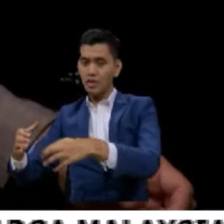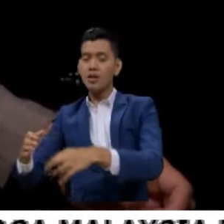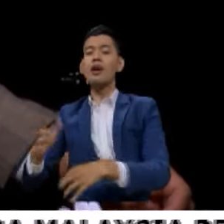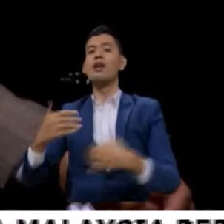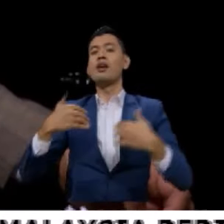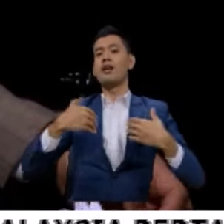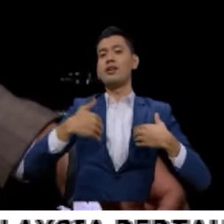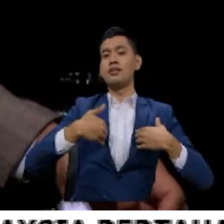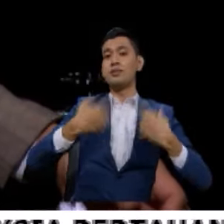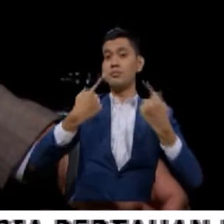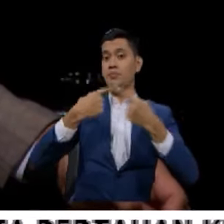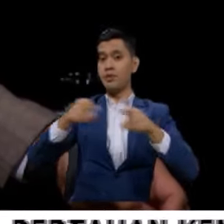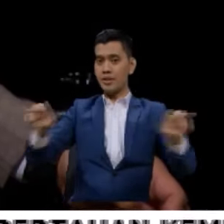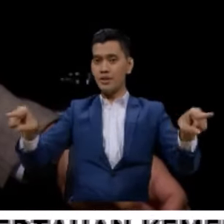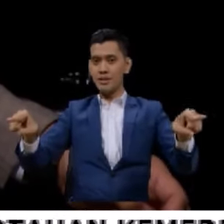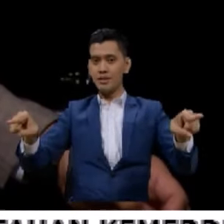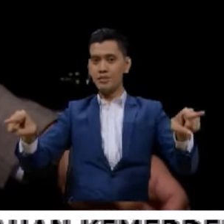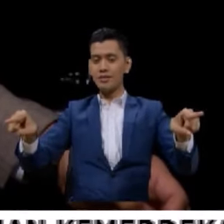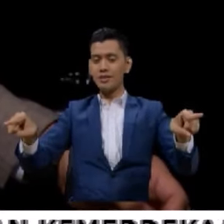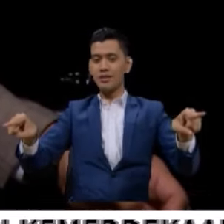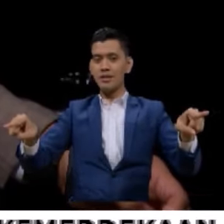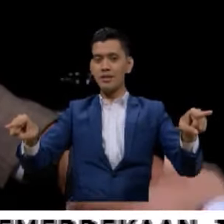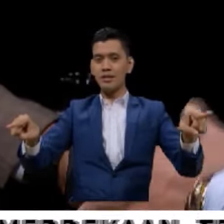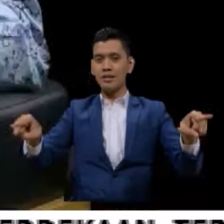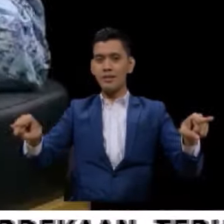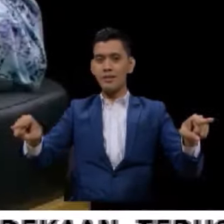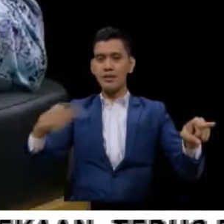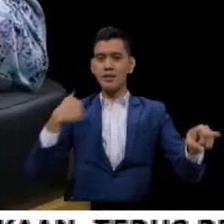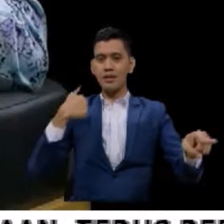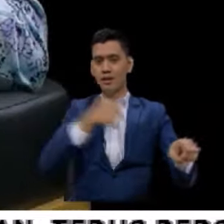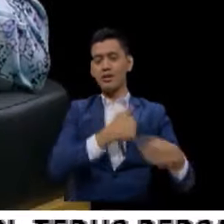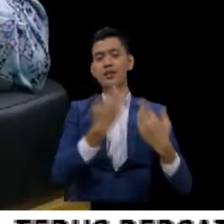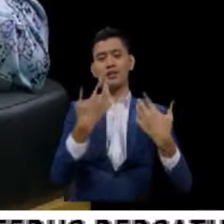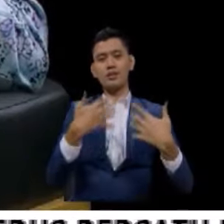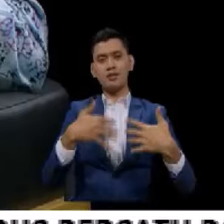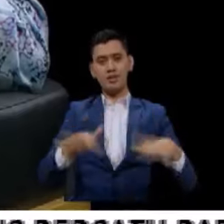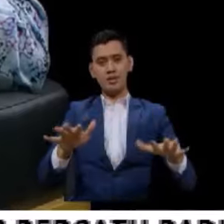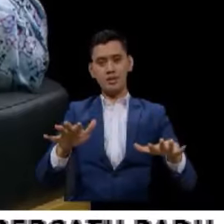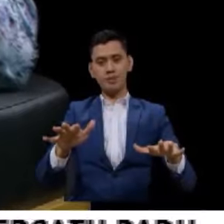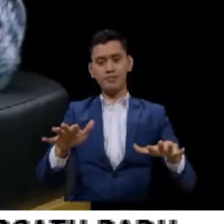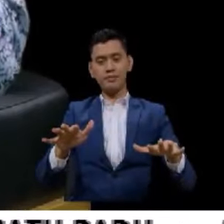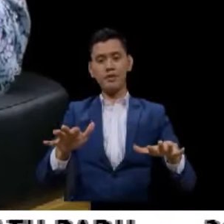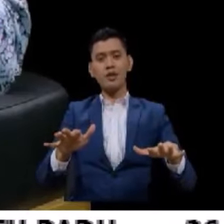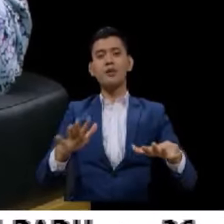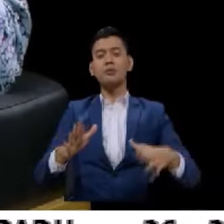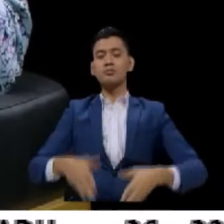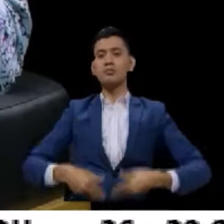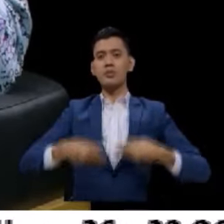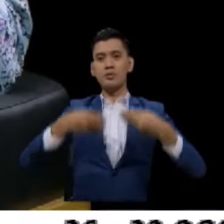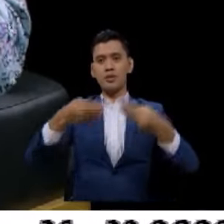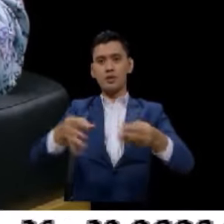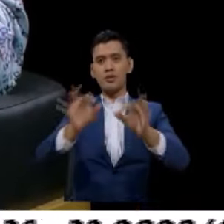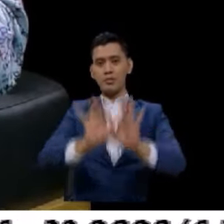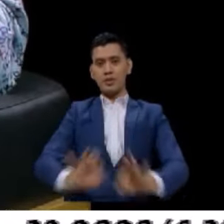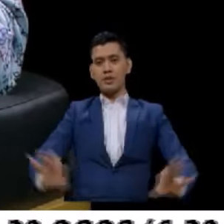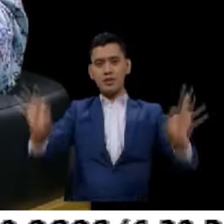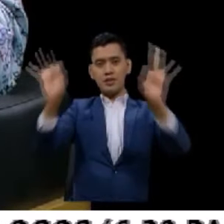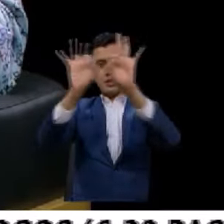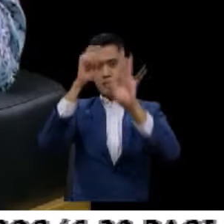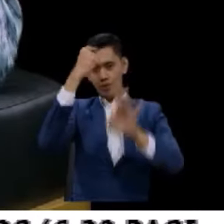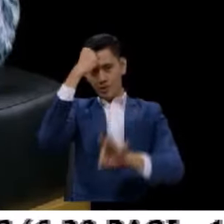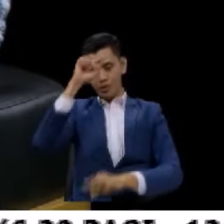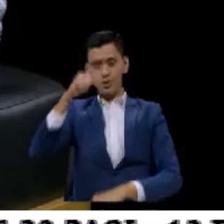satu keunikan yang ada maka kita telah pun meletakkan satu perkara yang penting kepada kita